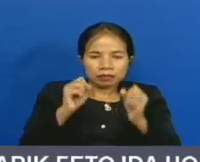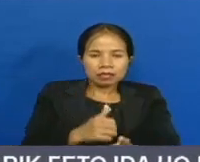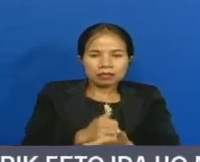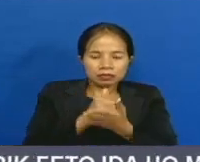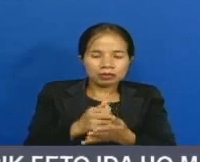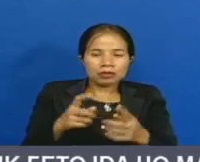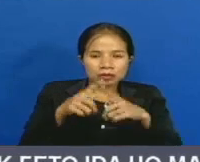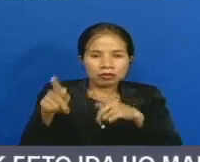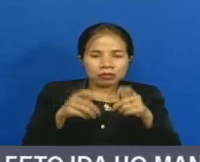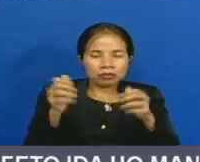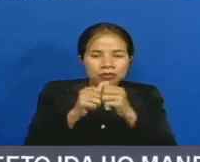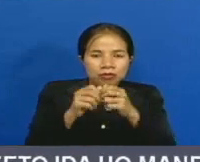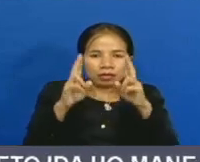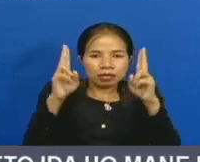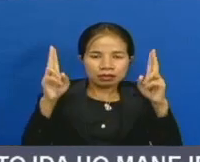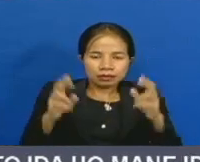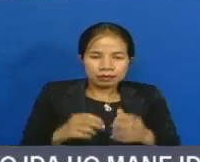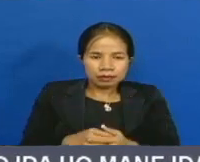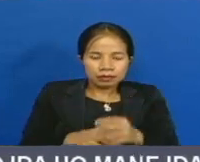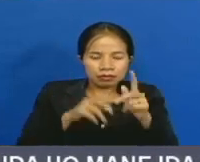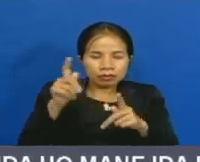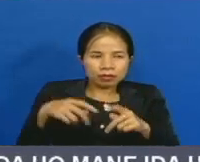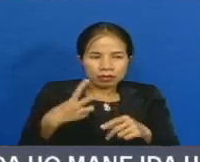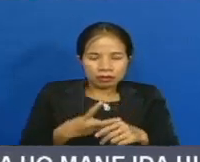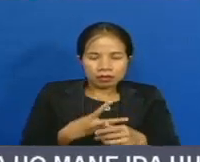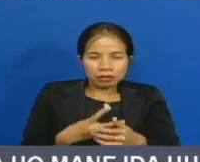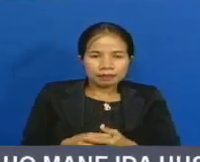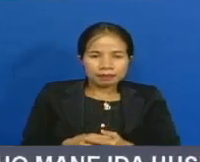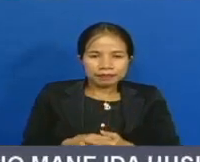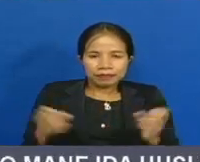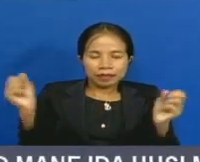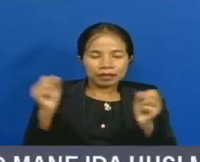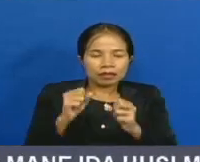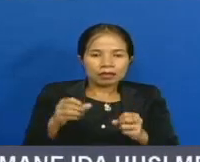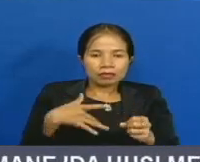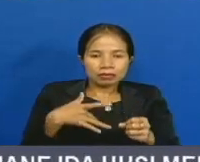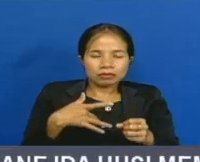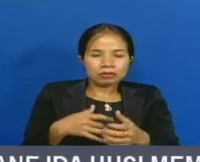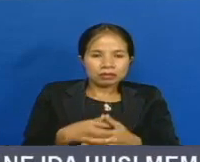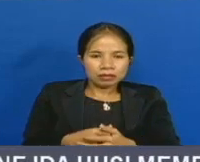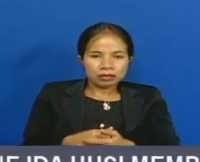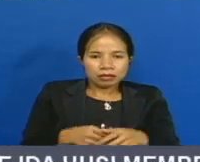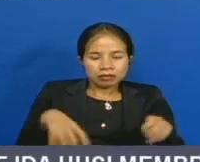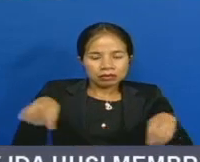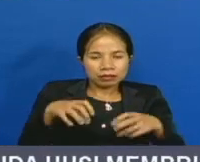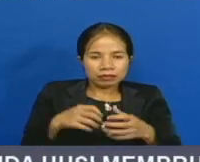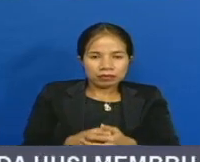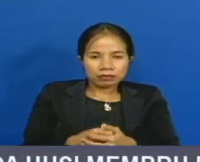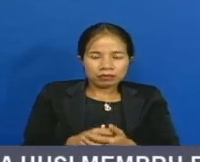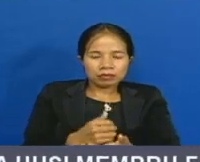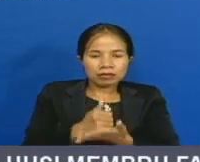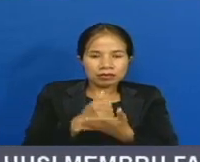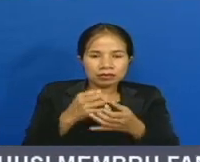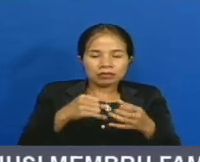atendimento ba comunidade Rolalais. Comunidade, a mi la satisfaço a sistema notariado